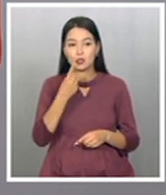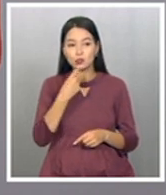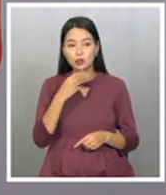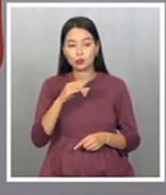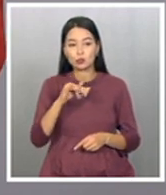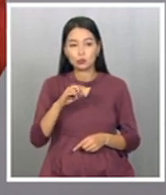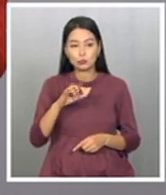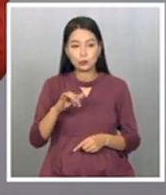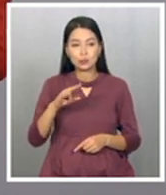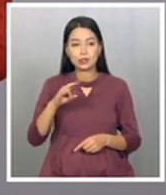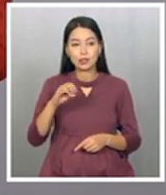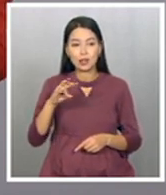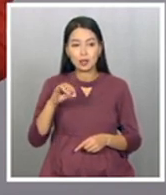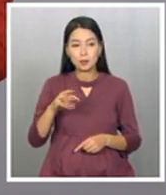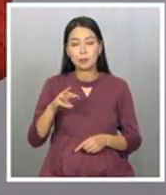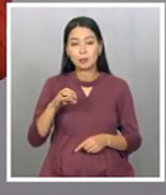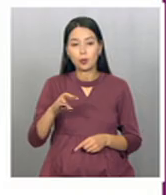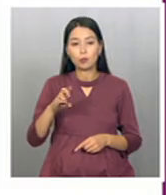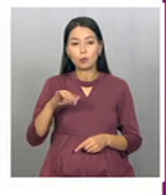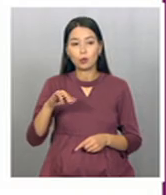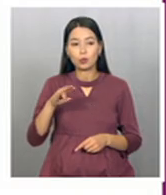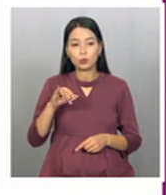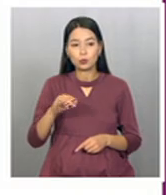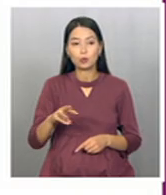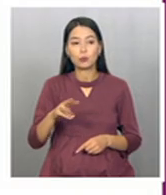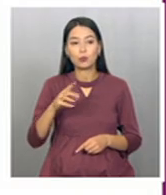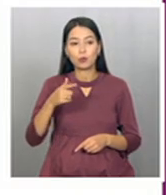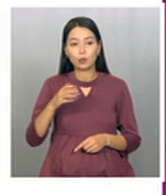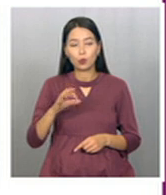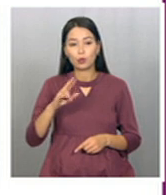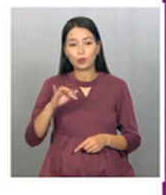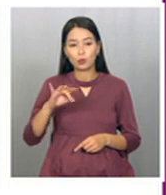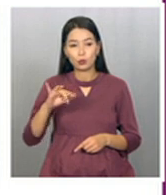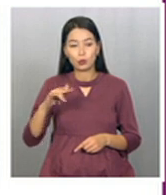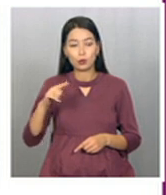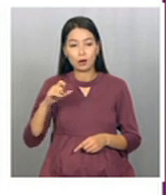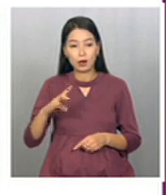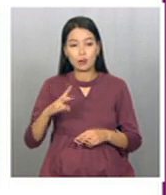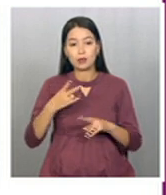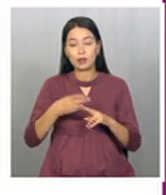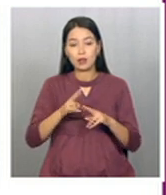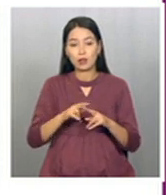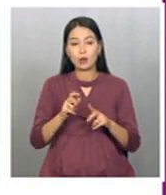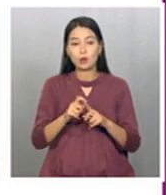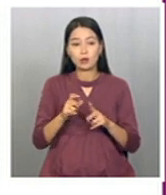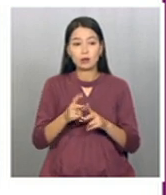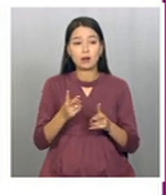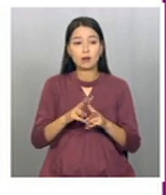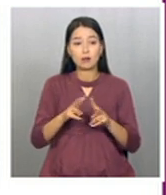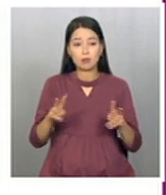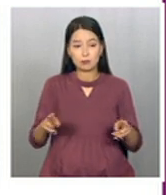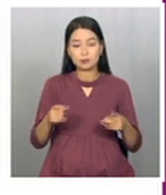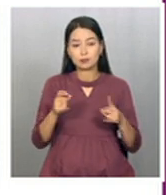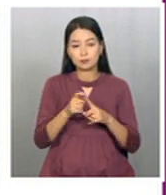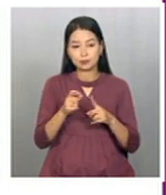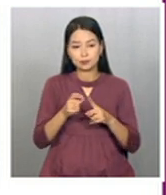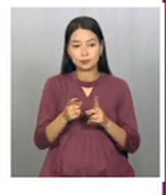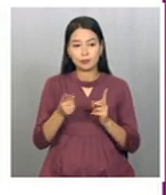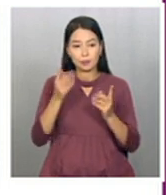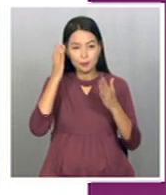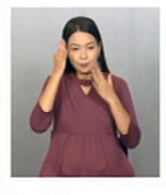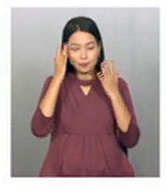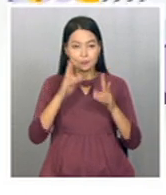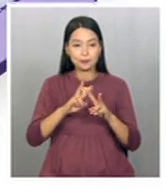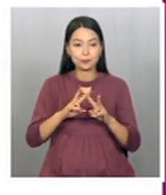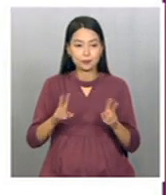«Түбі келіп мен болдым ғой қораған» деген сөздермен сәйкес келеді. Екеуі де өз өмірлеріне, тағдырларына